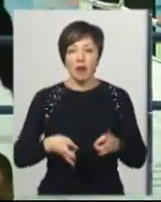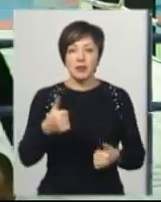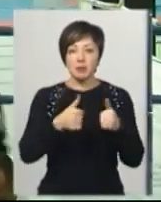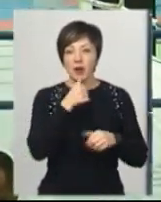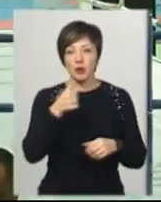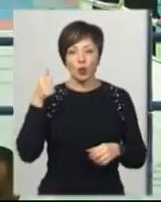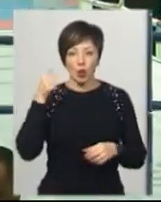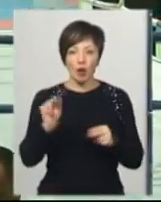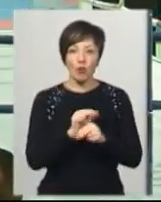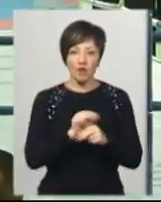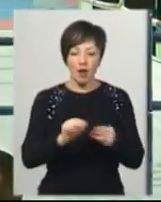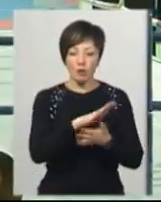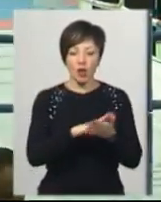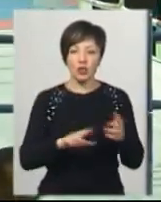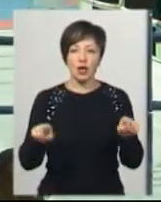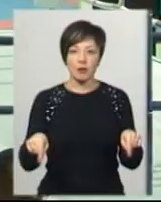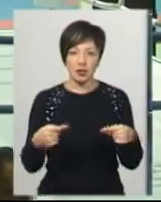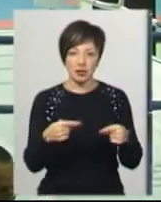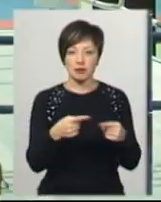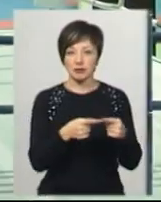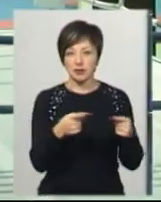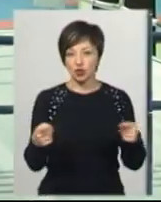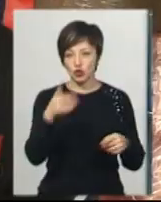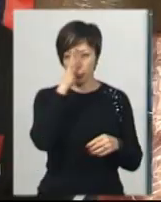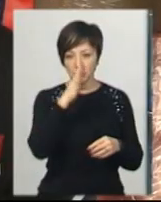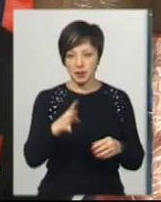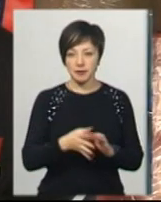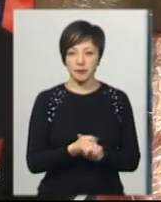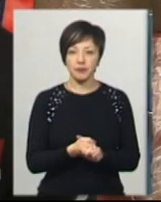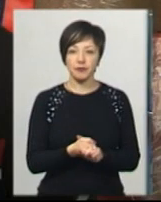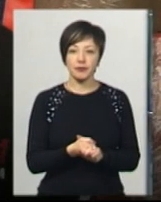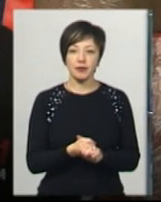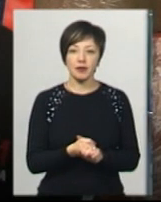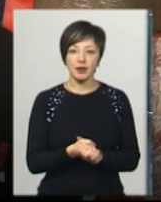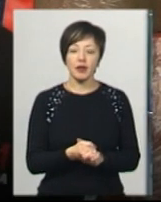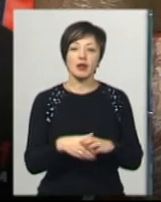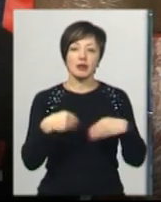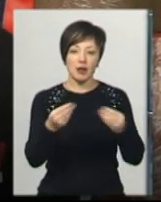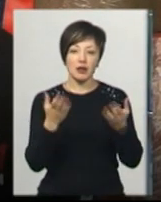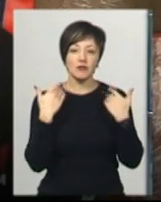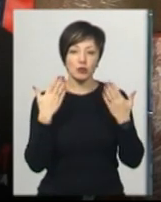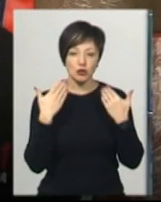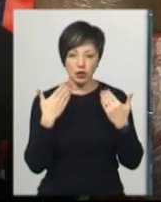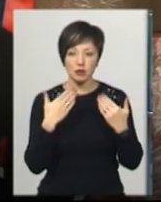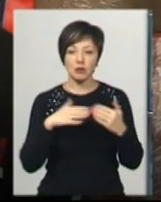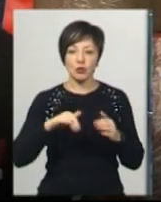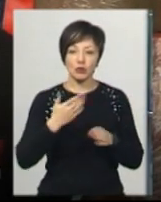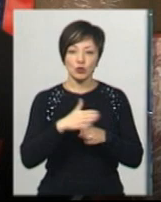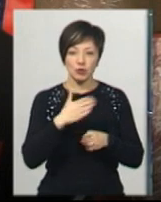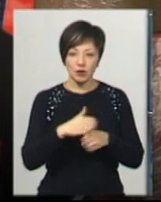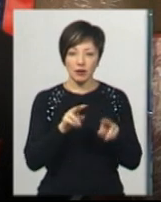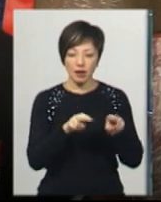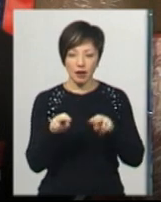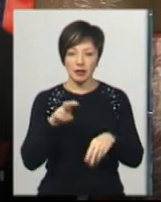минулого року лікування та подальша реабілітація тривали 4 місяці. Ми йому дали трохи віддихнути, потім потихеньку під